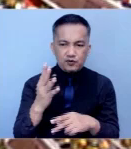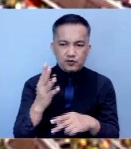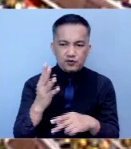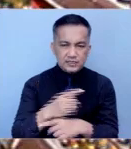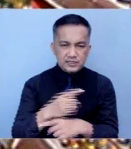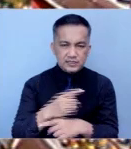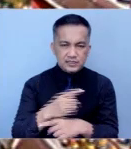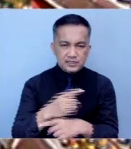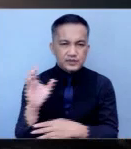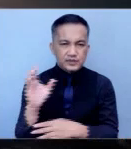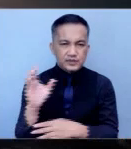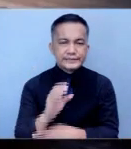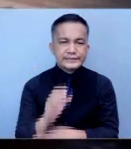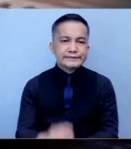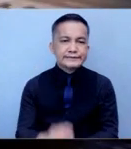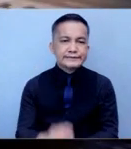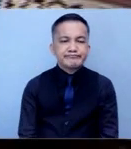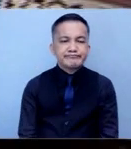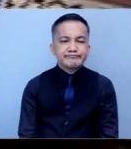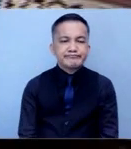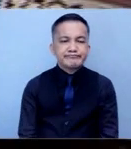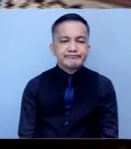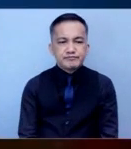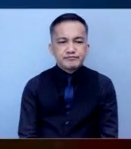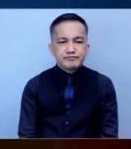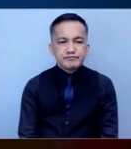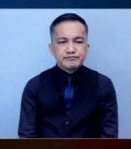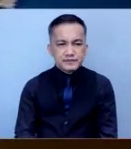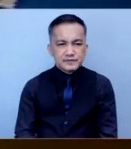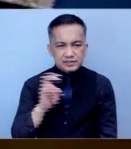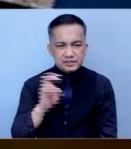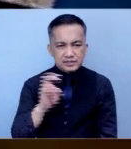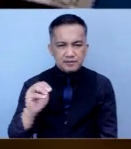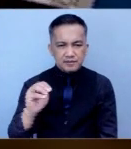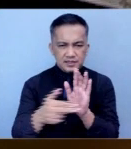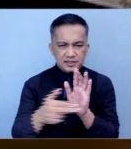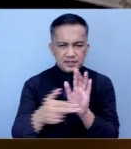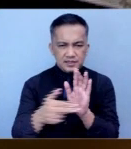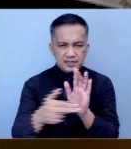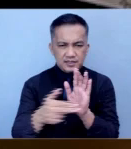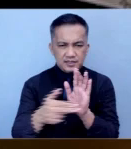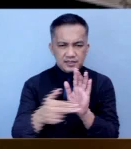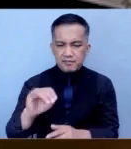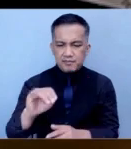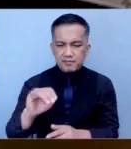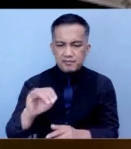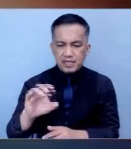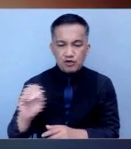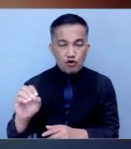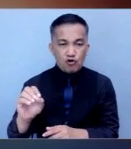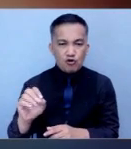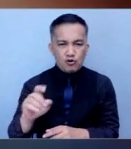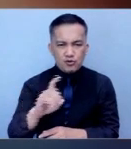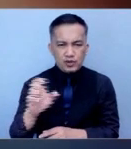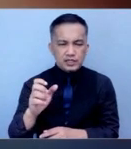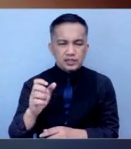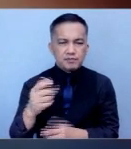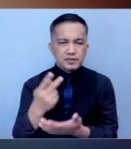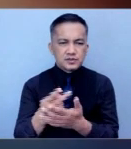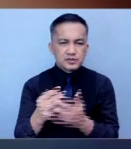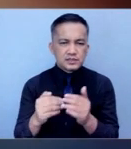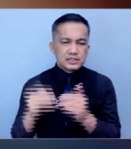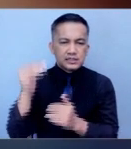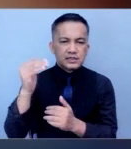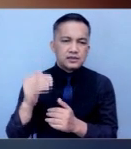bago magpasko. Ang 700 ml ng isang patok na brand na mayonnaise, higit 100 pesos na ang